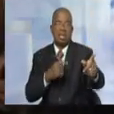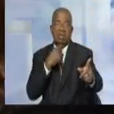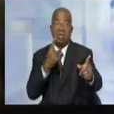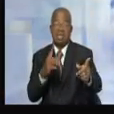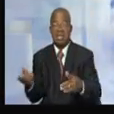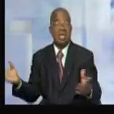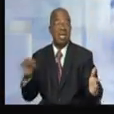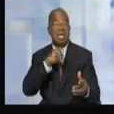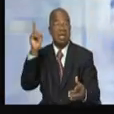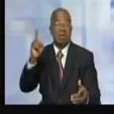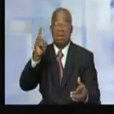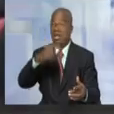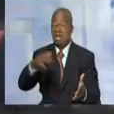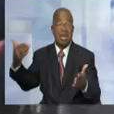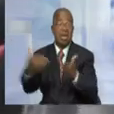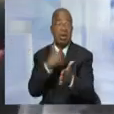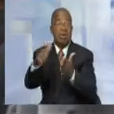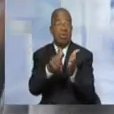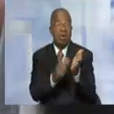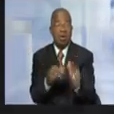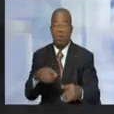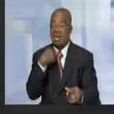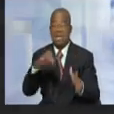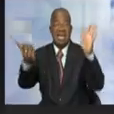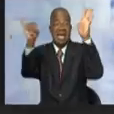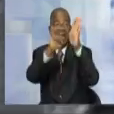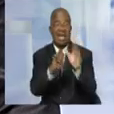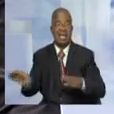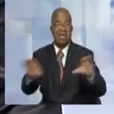bientôt interdire de participer à des manifestations, le visage masqué.